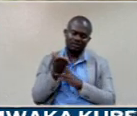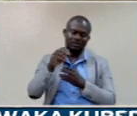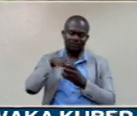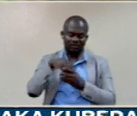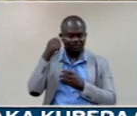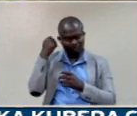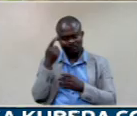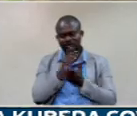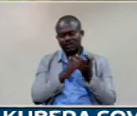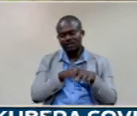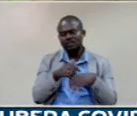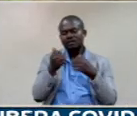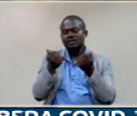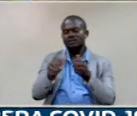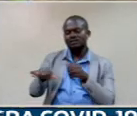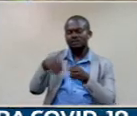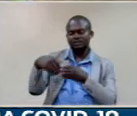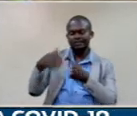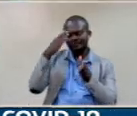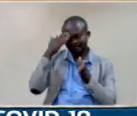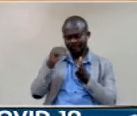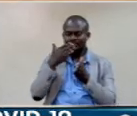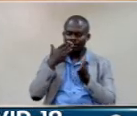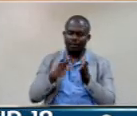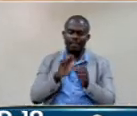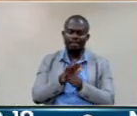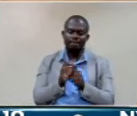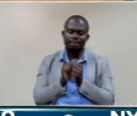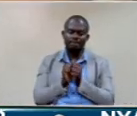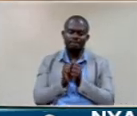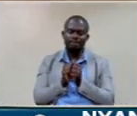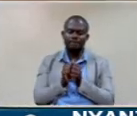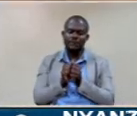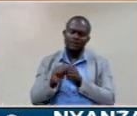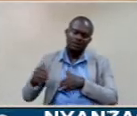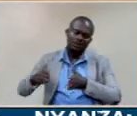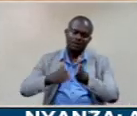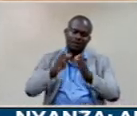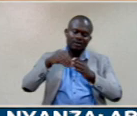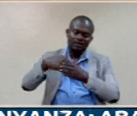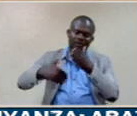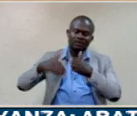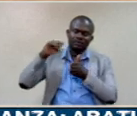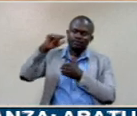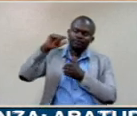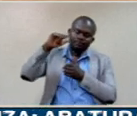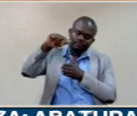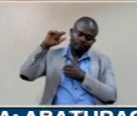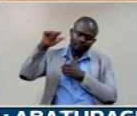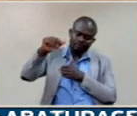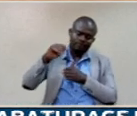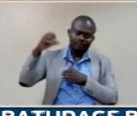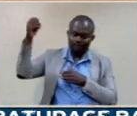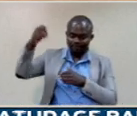bamwe bazisiga ku muhanda kubera yuko uyu muhanda wangiritse. Umuhanda rero kuba uri munsi y'ikibuga cy'indege